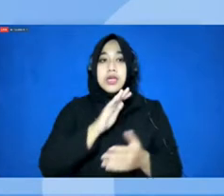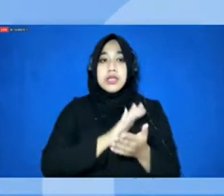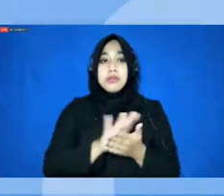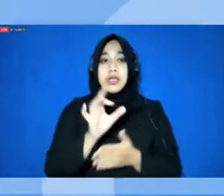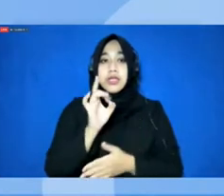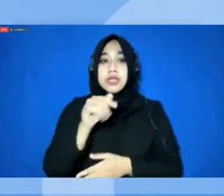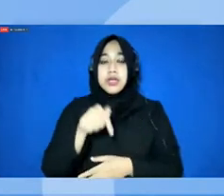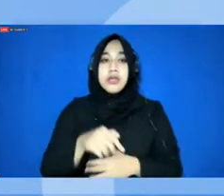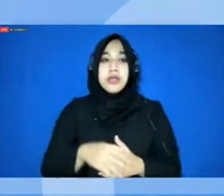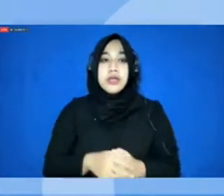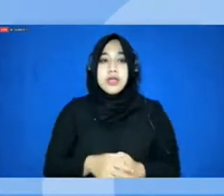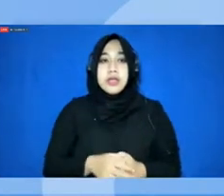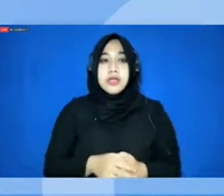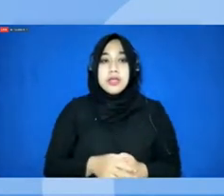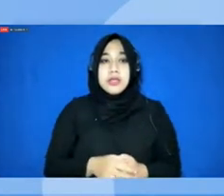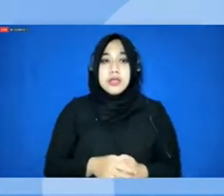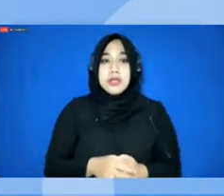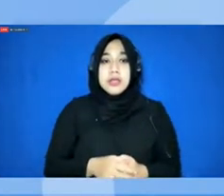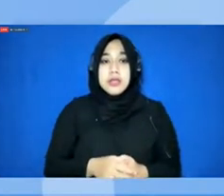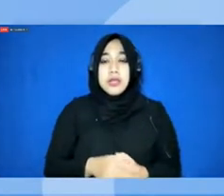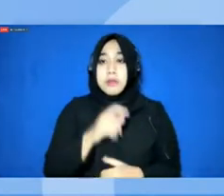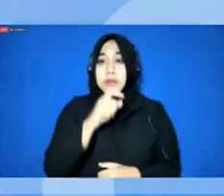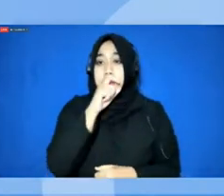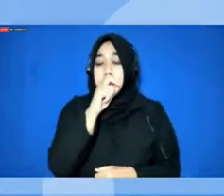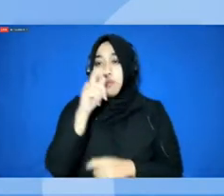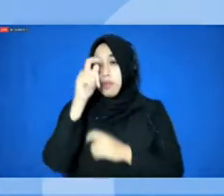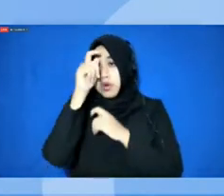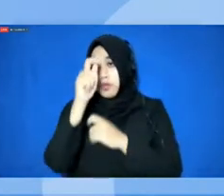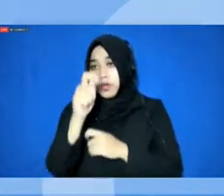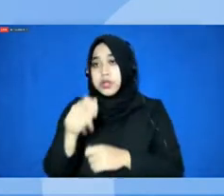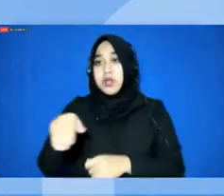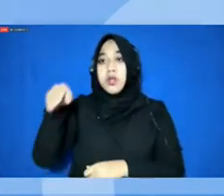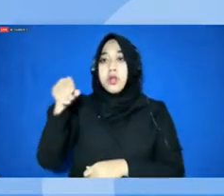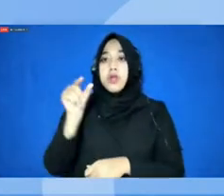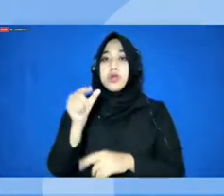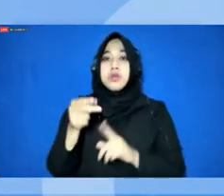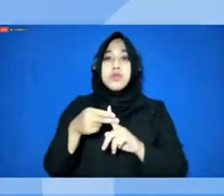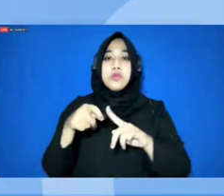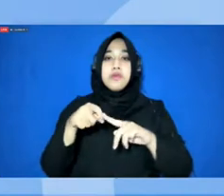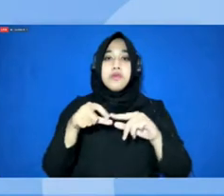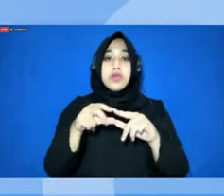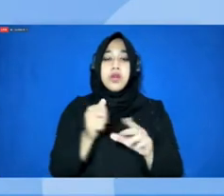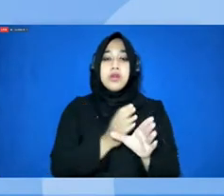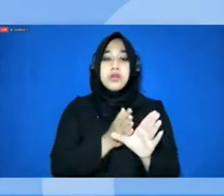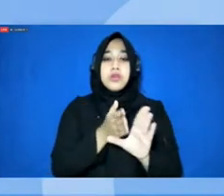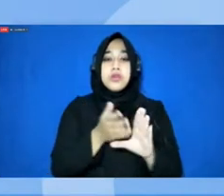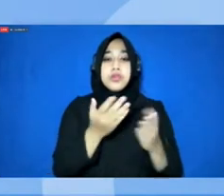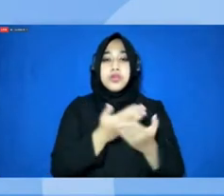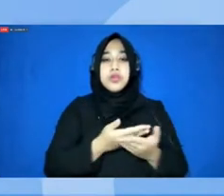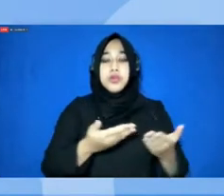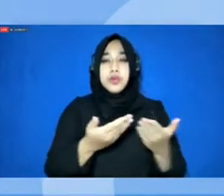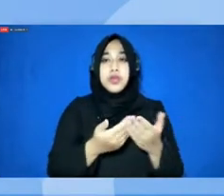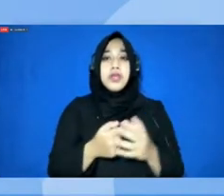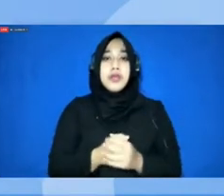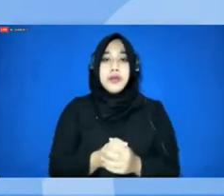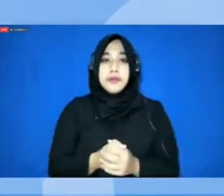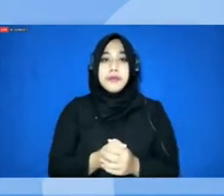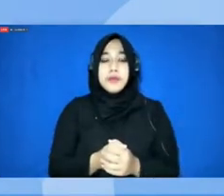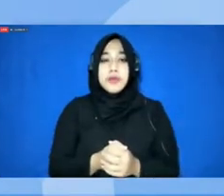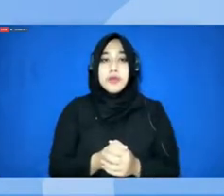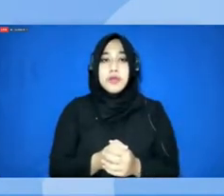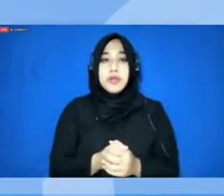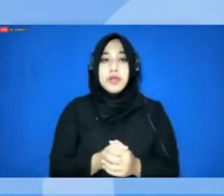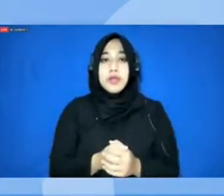hari ini, di antaranya Bapak Profesor Zulfikar Amir Pihati, sosiolog bencana dari Nanyang Technological